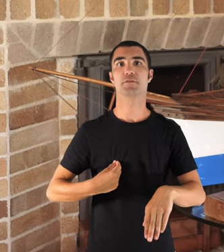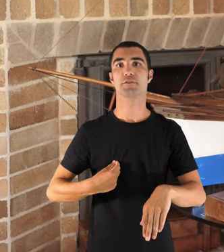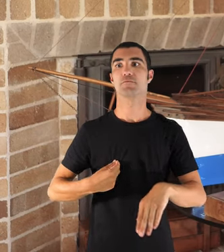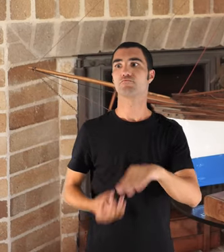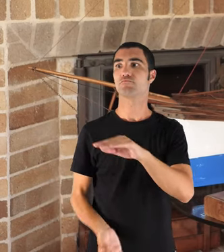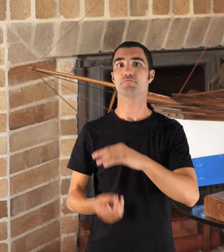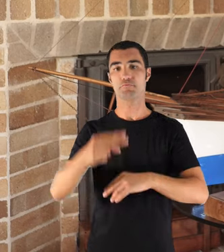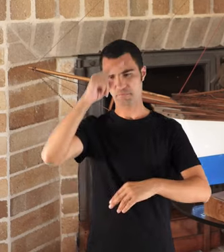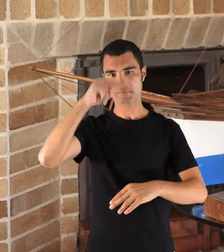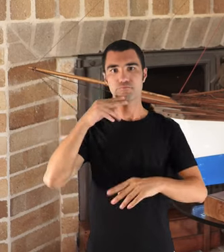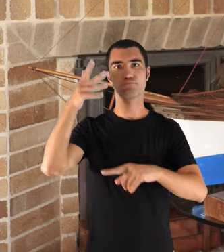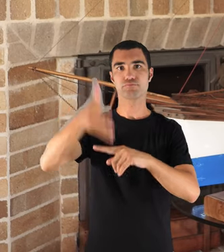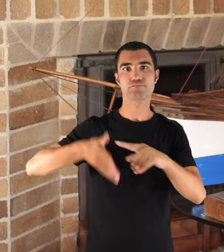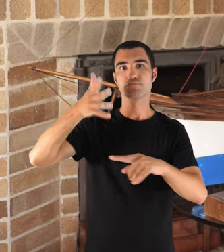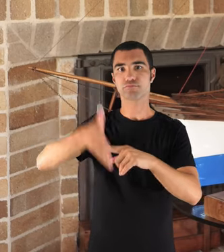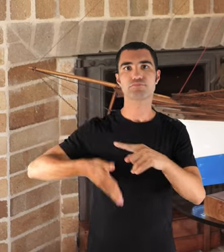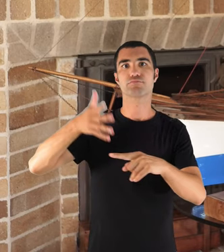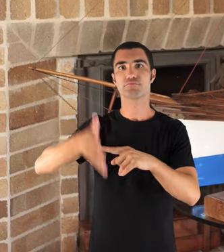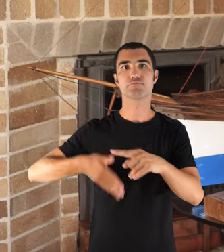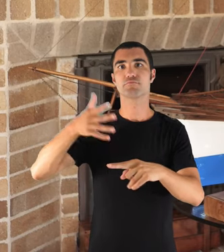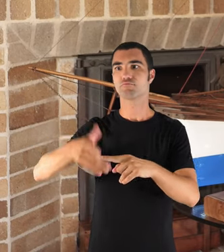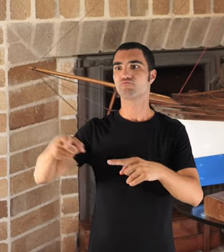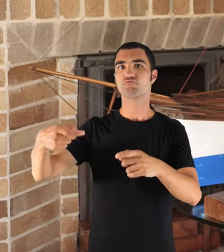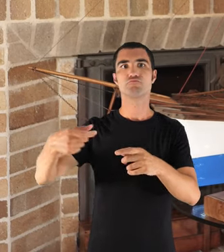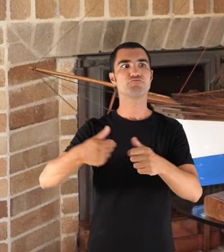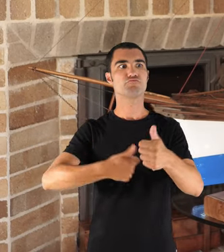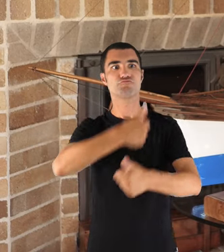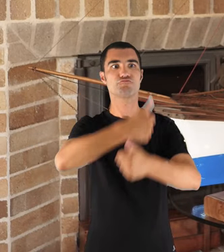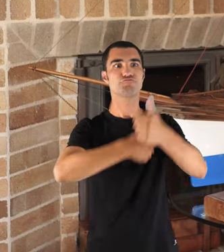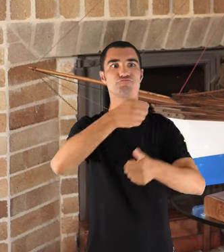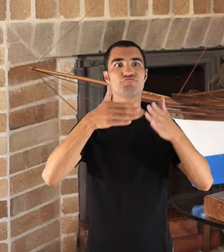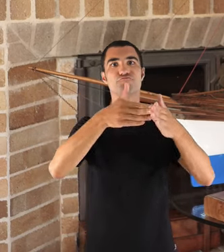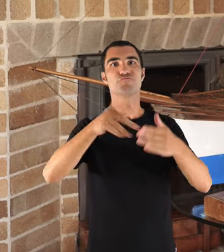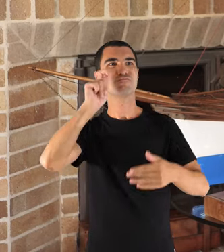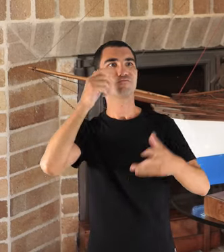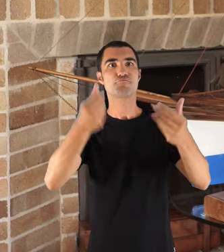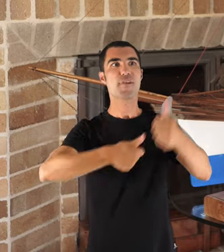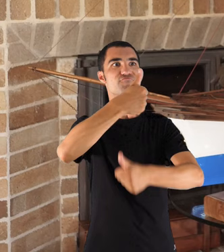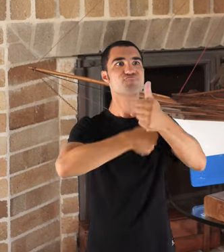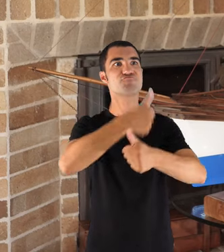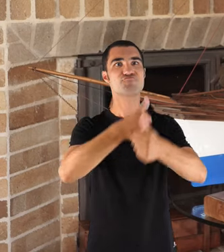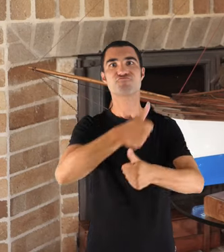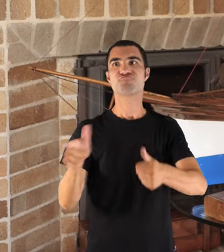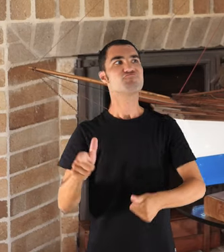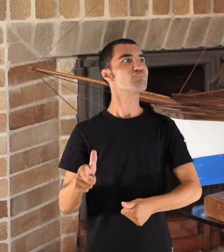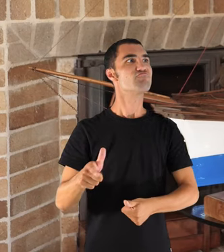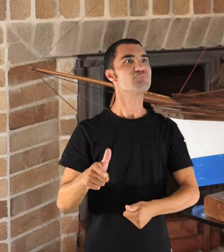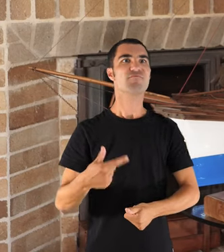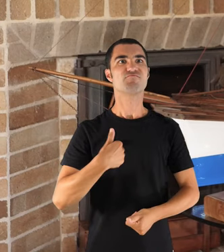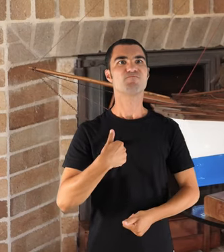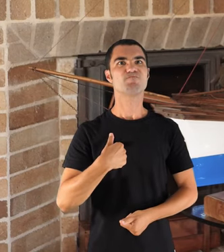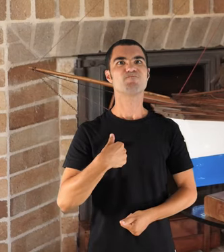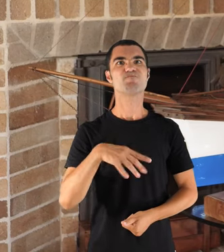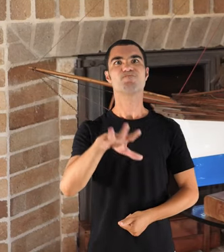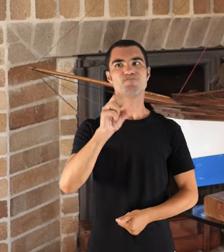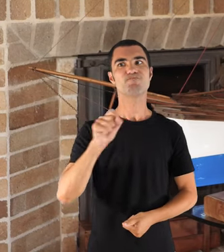l'indústria de mon pare va començar a tenir una competència un poc forta i vaig entendre